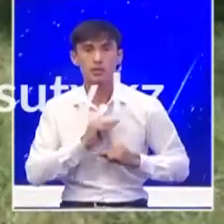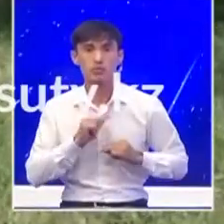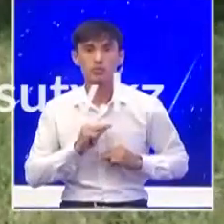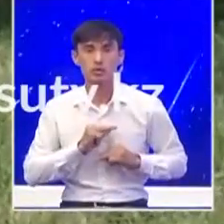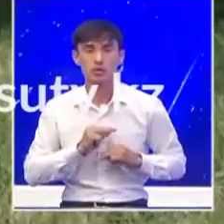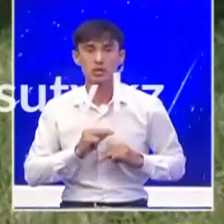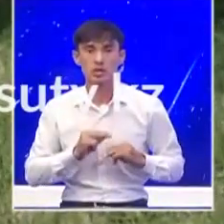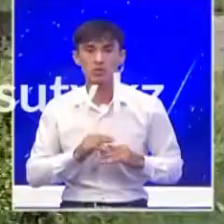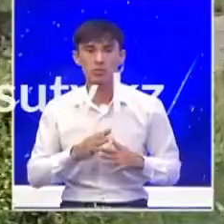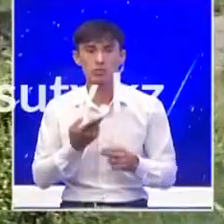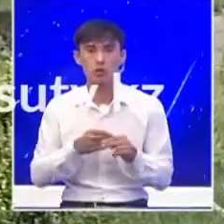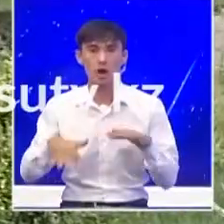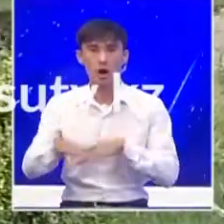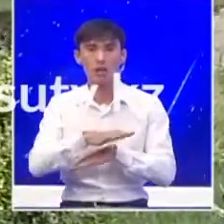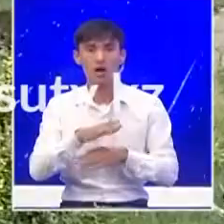осындай